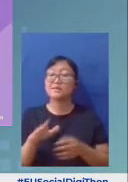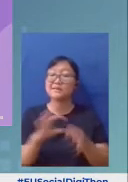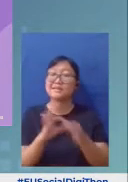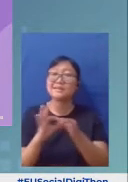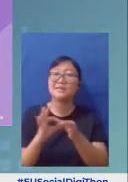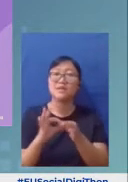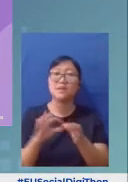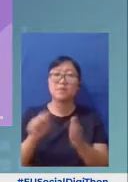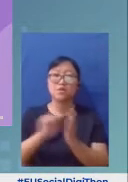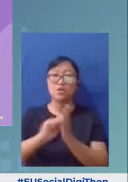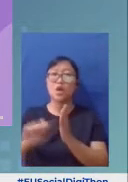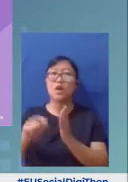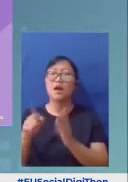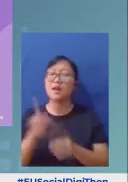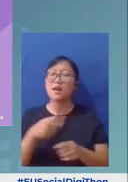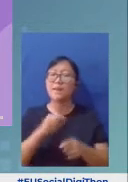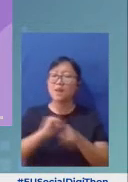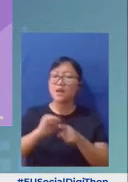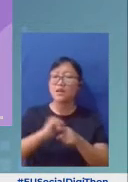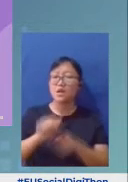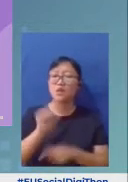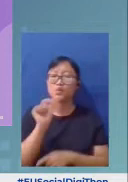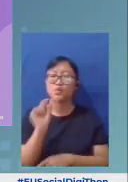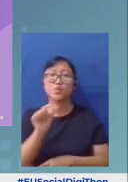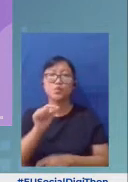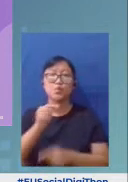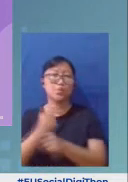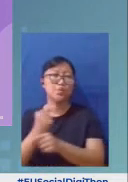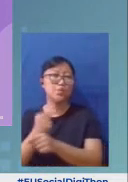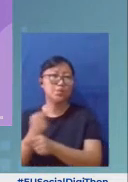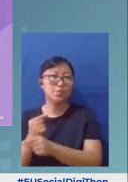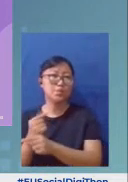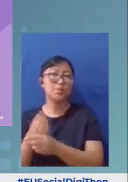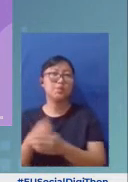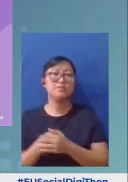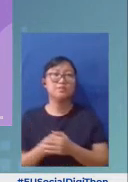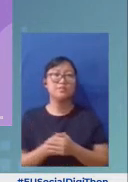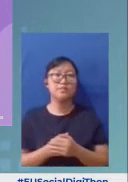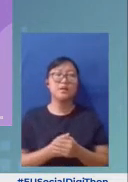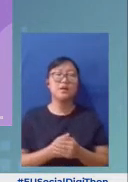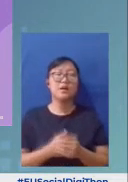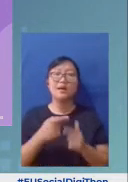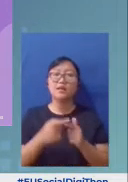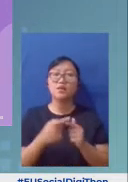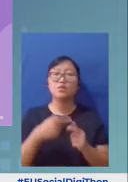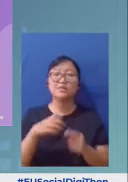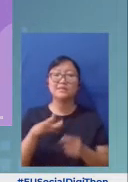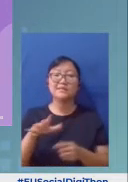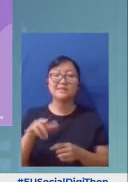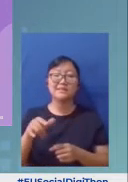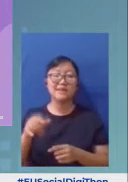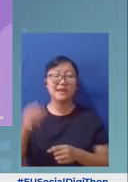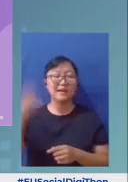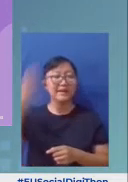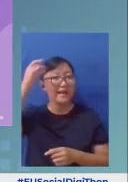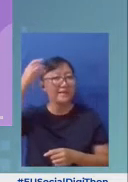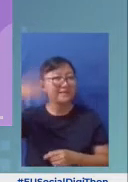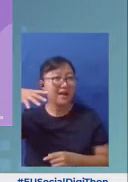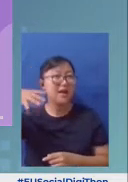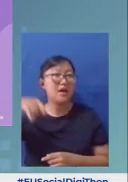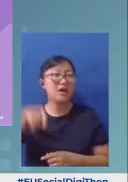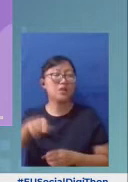juga psikolog klinis bisa membantu untuk merancang program. Jadi programnya itu cukup komprehensif